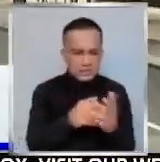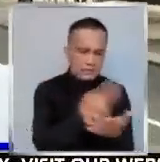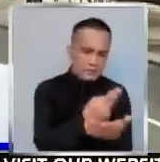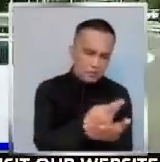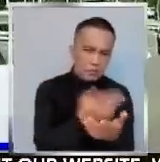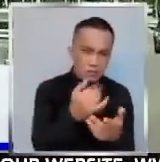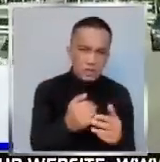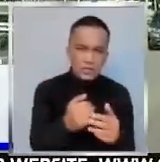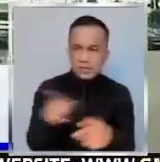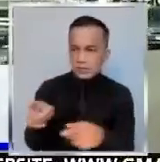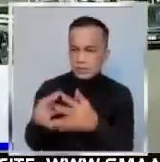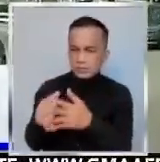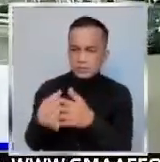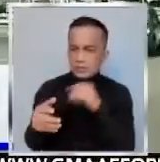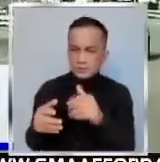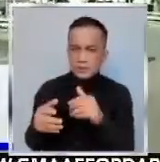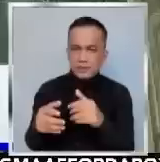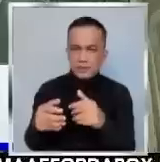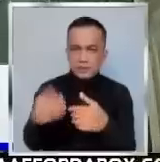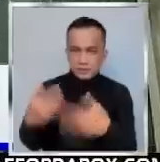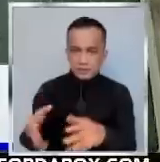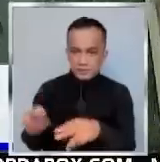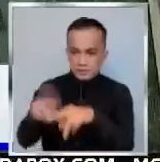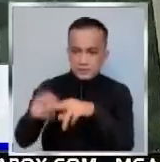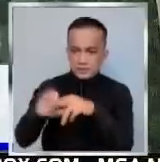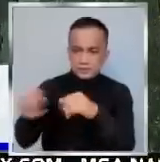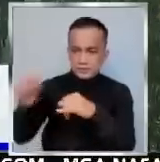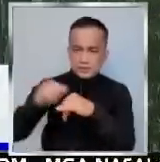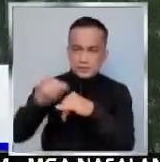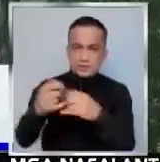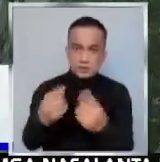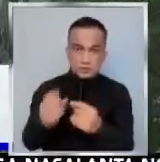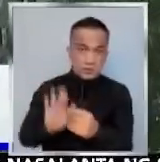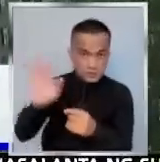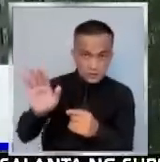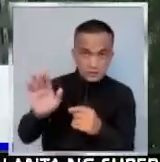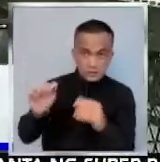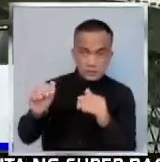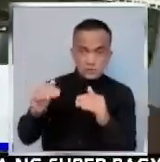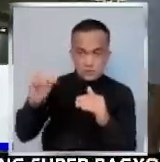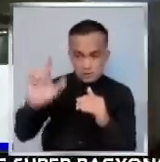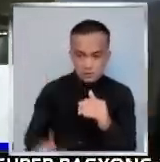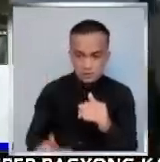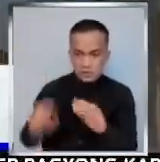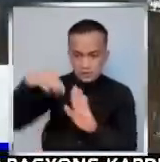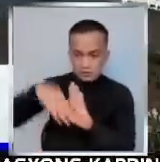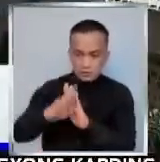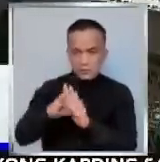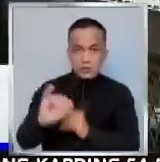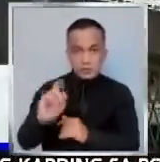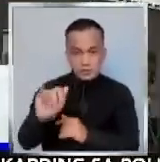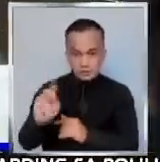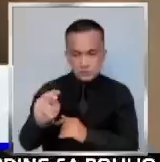ang Amerika sa pagtataas ng kanilang interest rate na ginagawa nila para mapababa ang kanilang inflation o bilis ng pagtaas ng